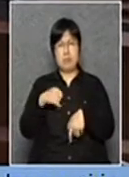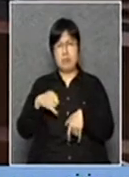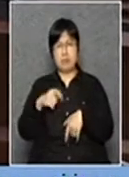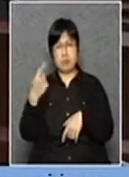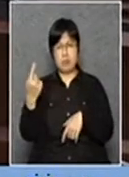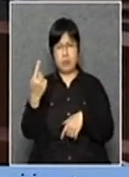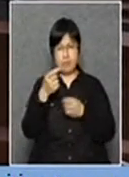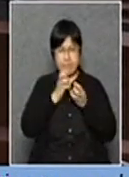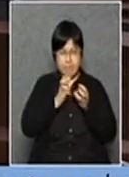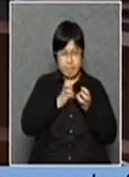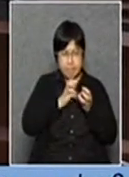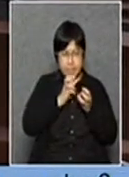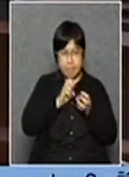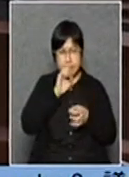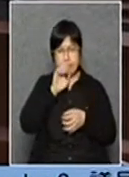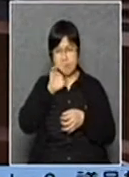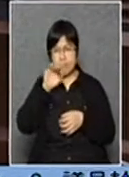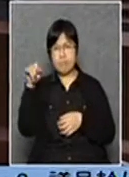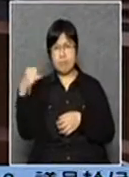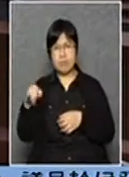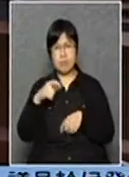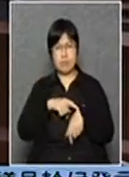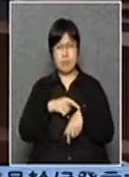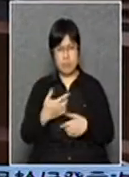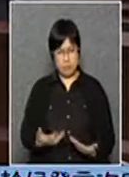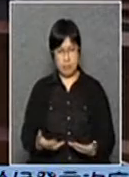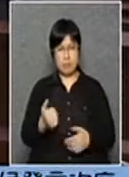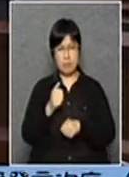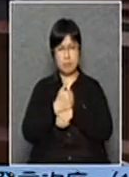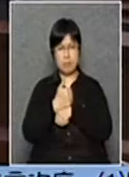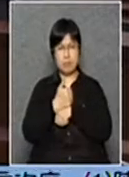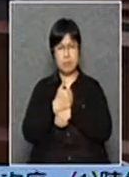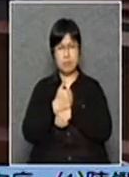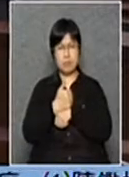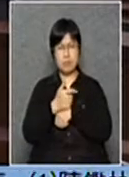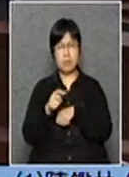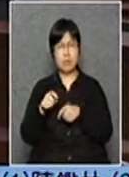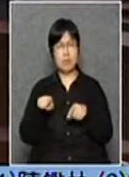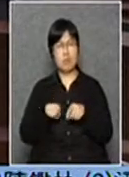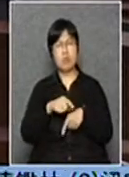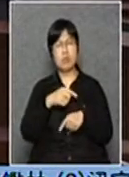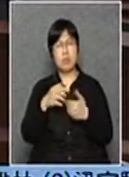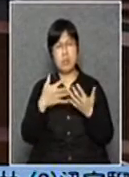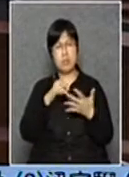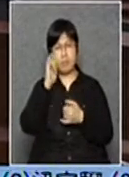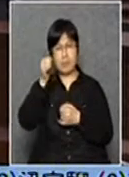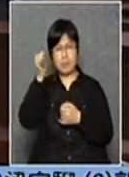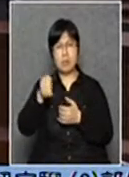嘅細節去講，但係我都盡量爭取呢個機會咧就。正如很多同事批評一樣，我們那個所謂